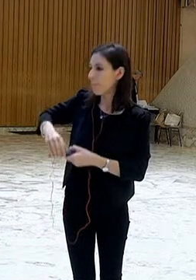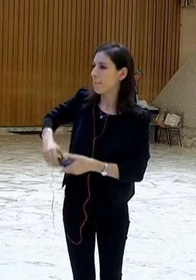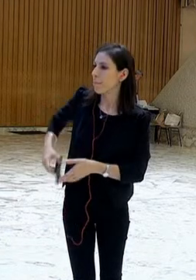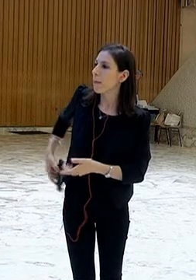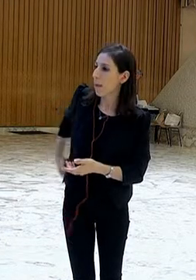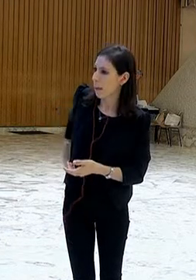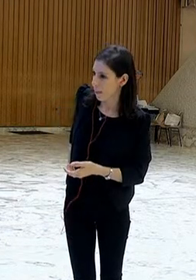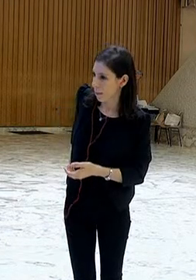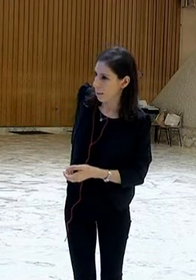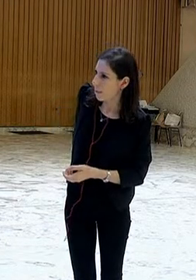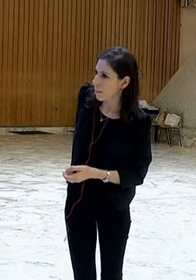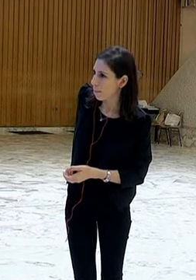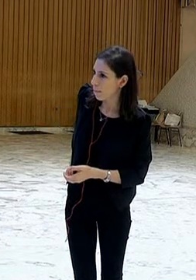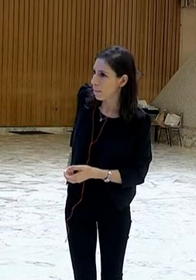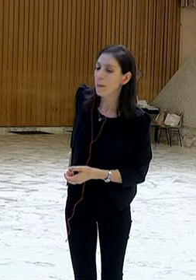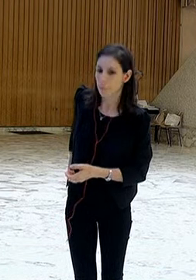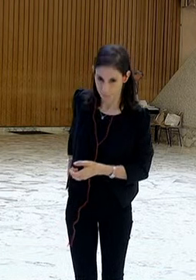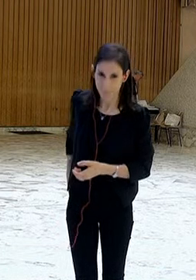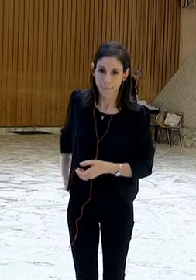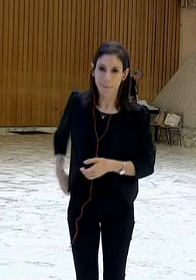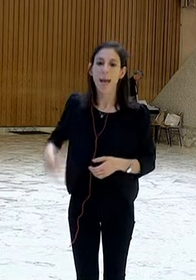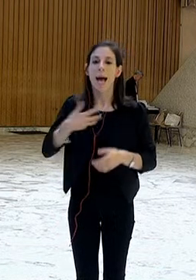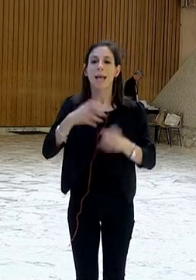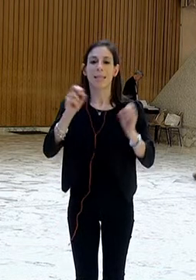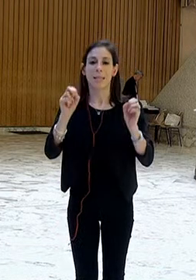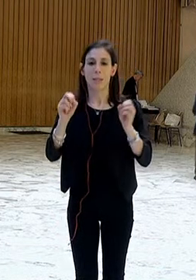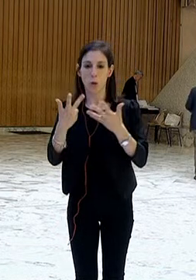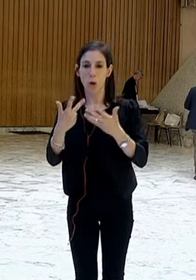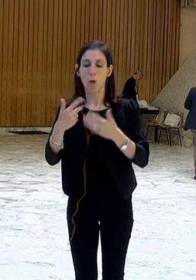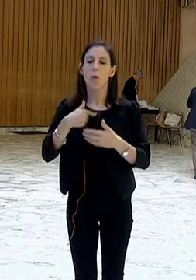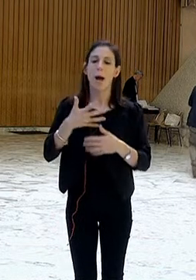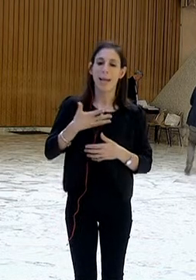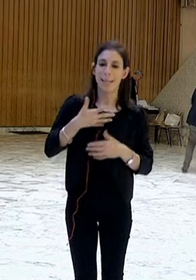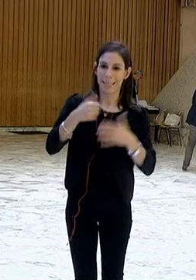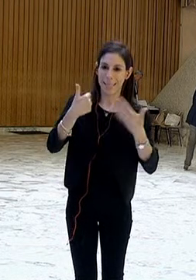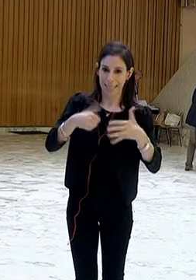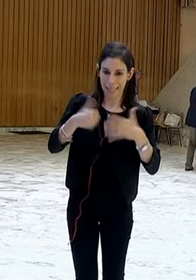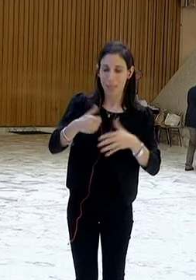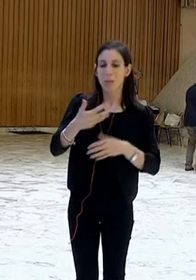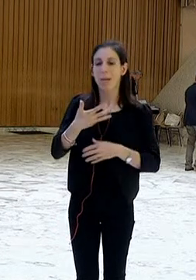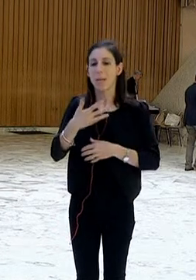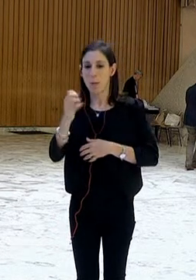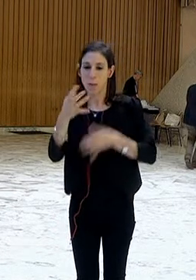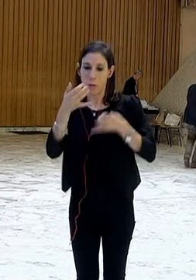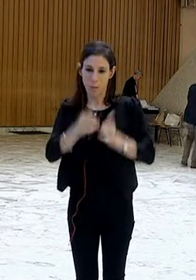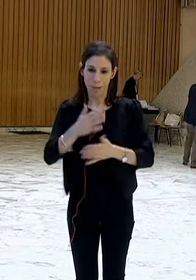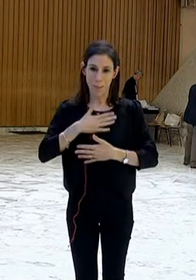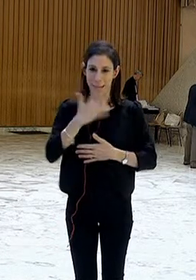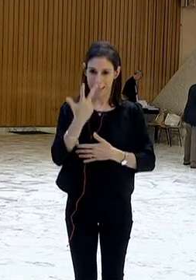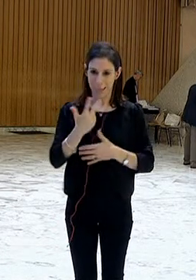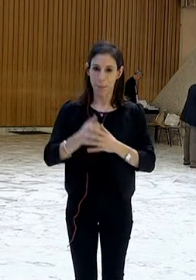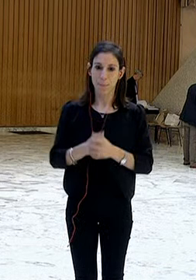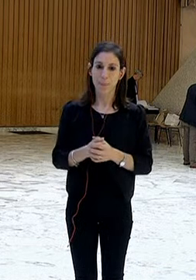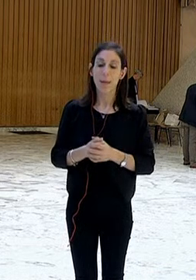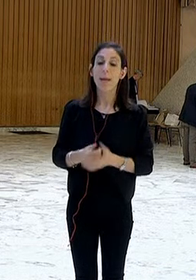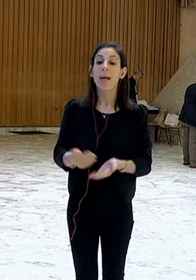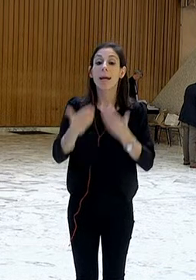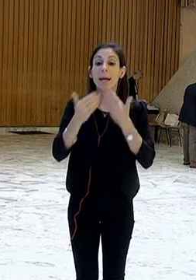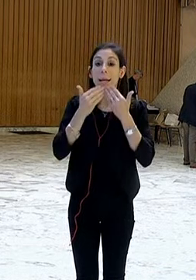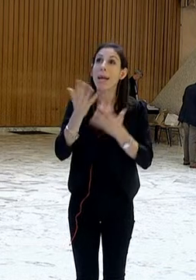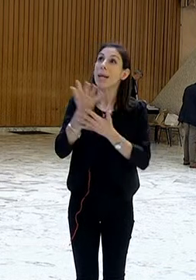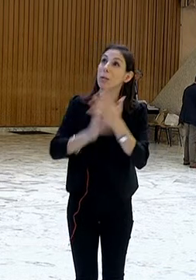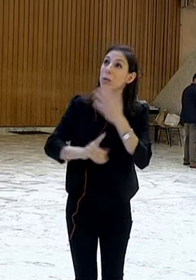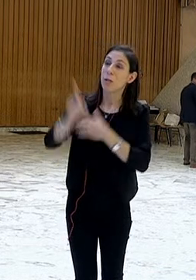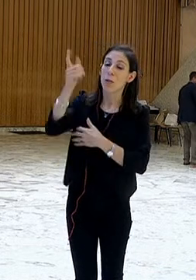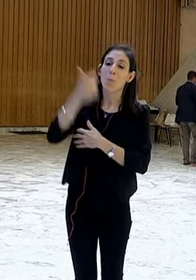ans, Joy, 16 ans, et Neige, 14 ans. Nous rendons grâce à Dieu qui est toujours à nos